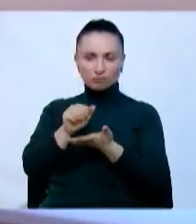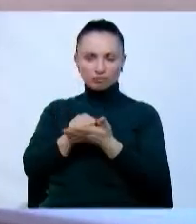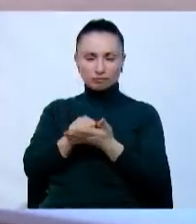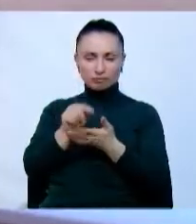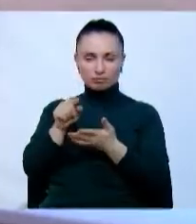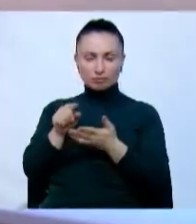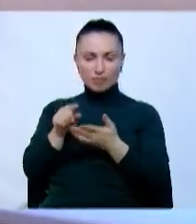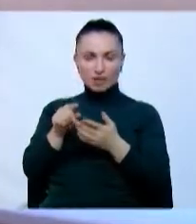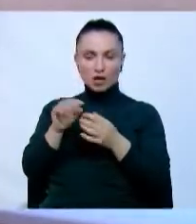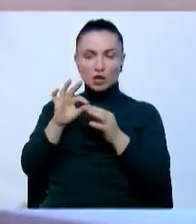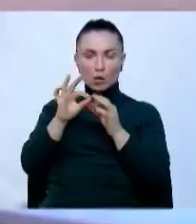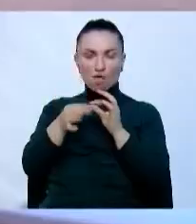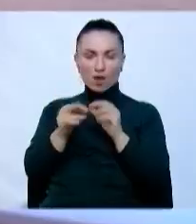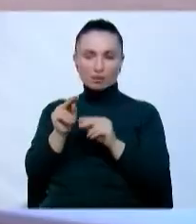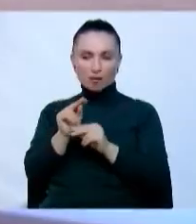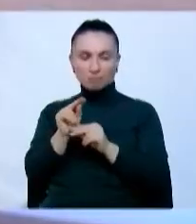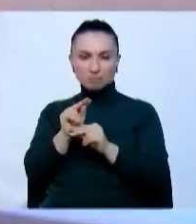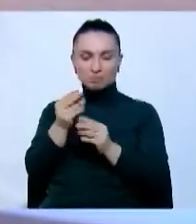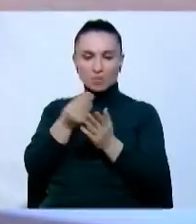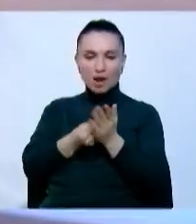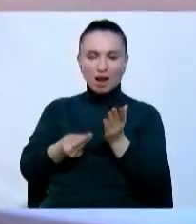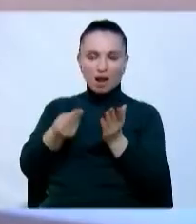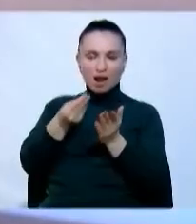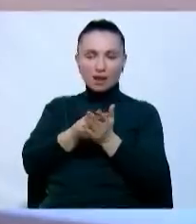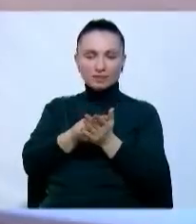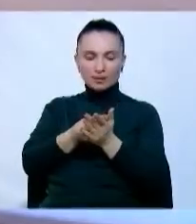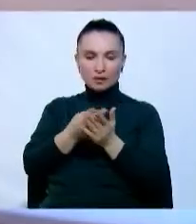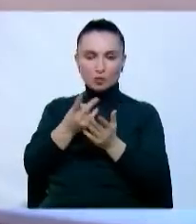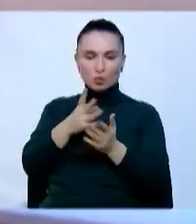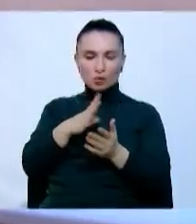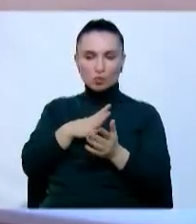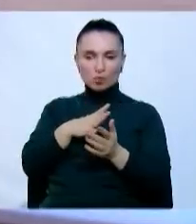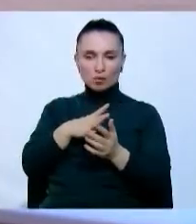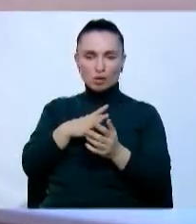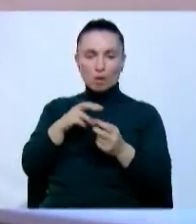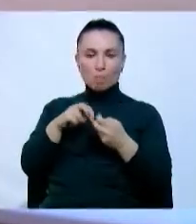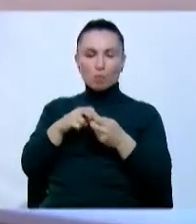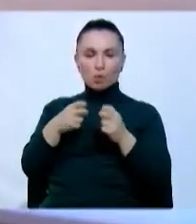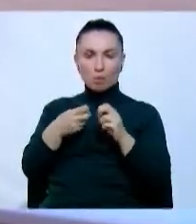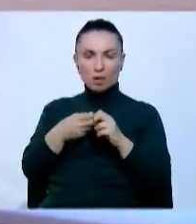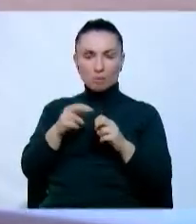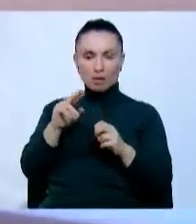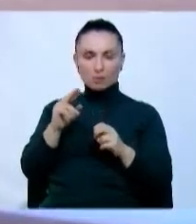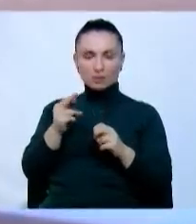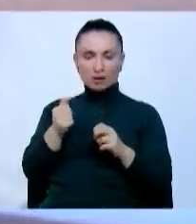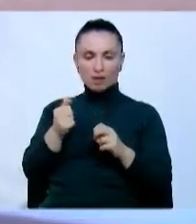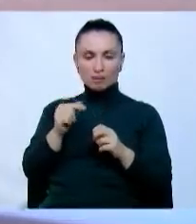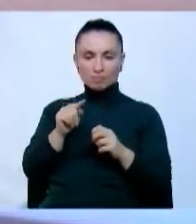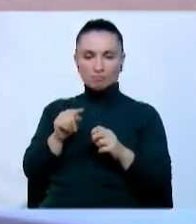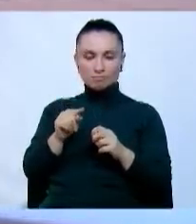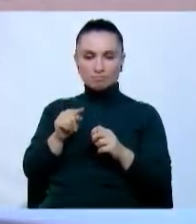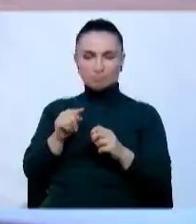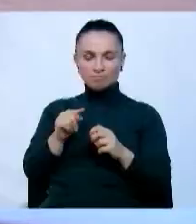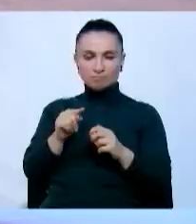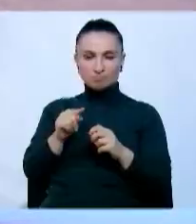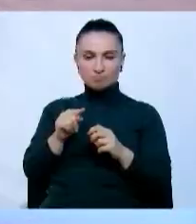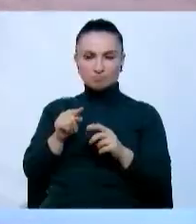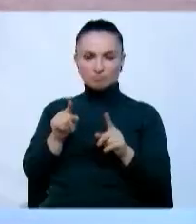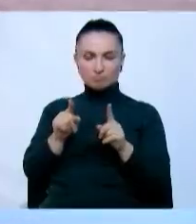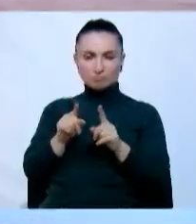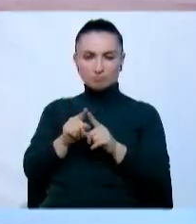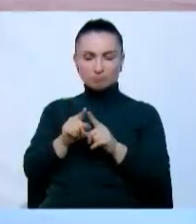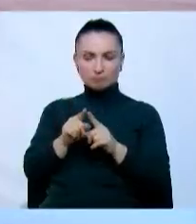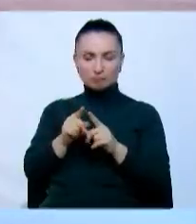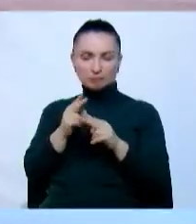რეგენერაცია, ეპითელიუმის რეგენერაცია, ანუ აღდგენა, ვთქვით ჩვენ, რომ ხდება ყოველგვარი პრობლემების და გვერდითი მოვლენების